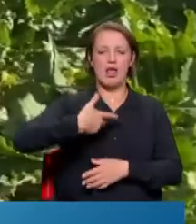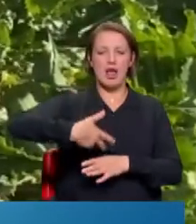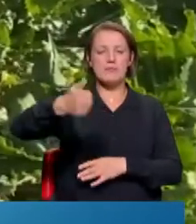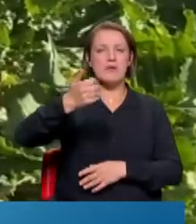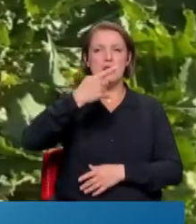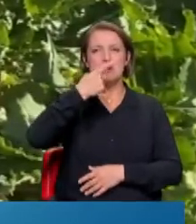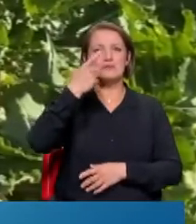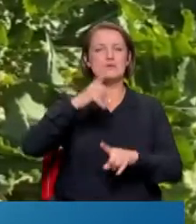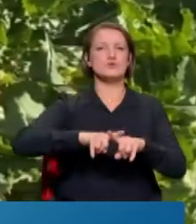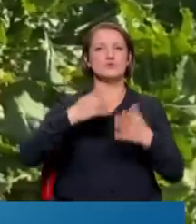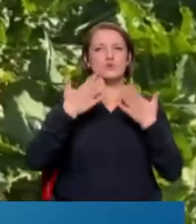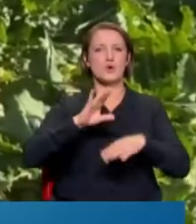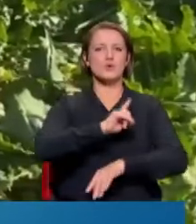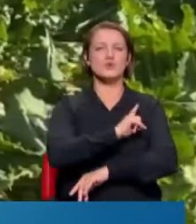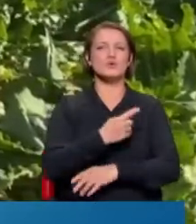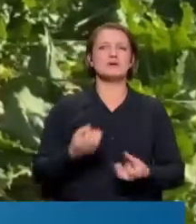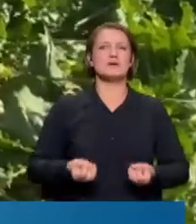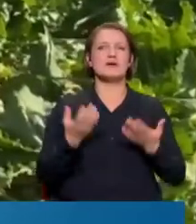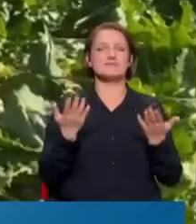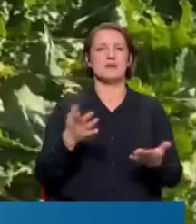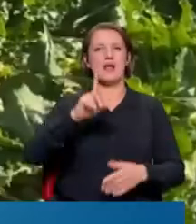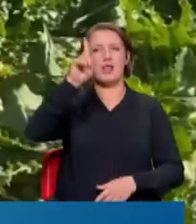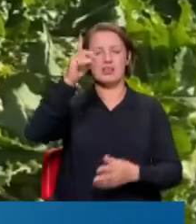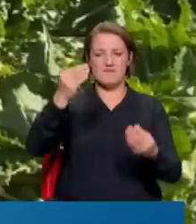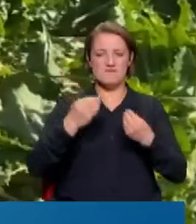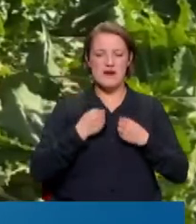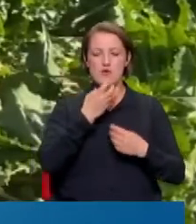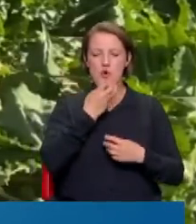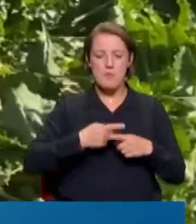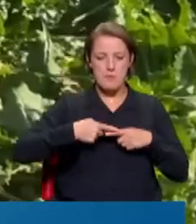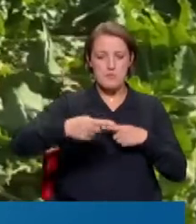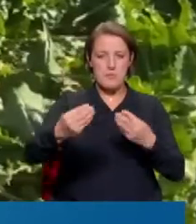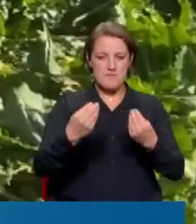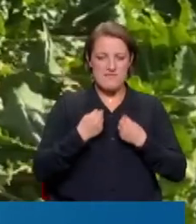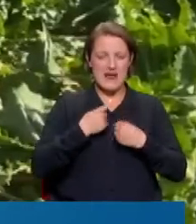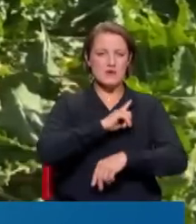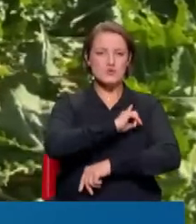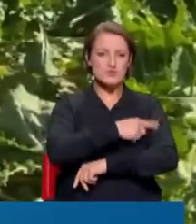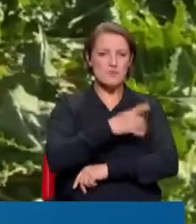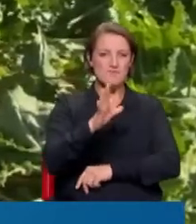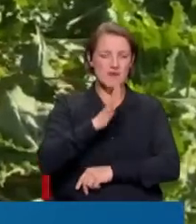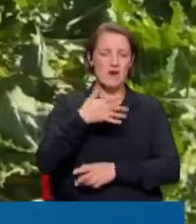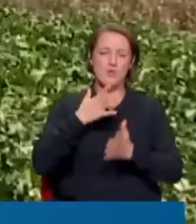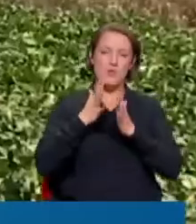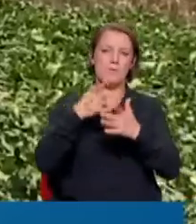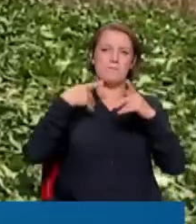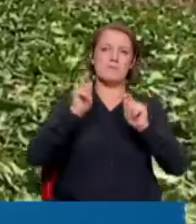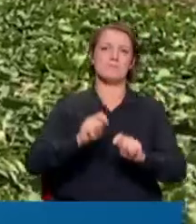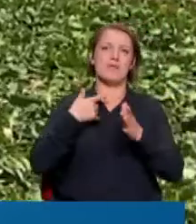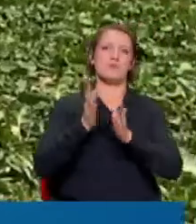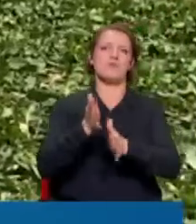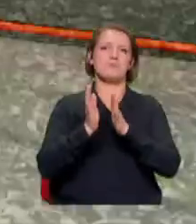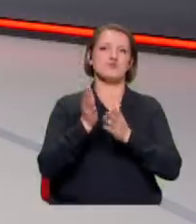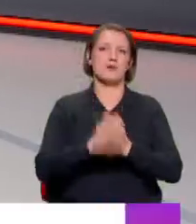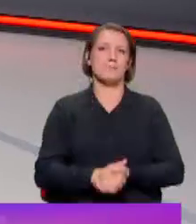gibi bir lüksü yok gücü de kafi değil Allah'ın verdiği öü tamamlayana kadar gücümüz nesinde üretime devam edeceğiz